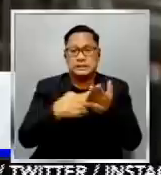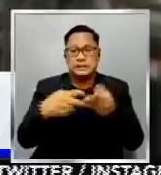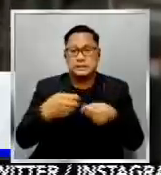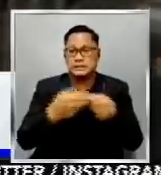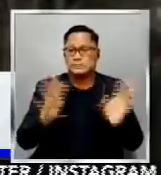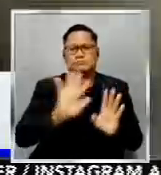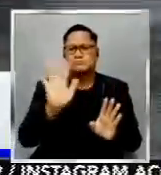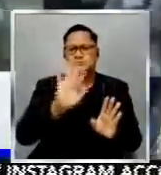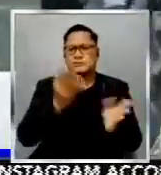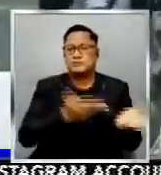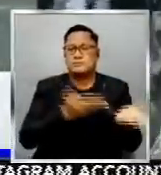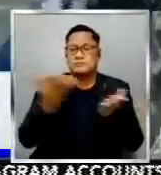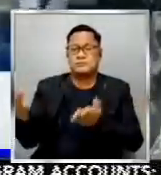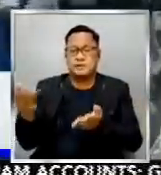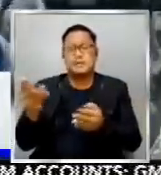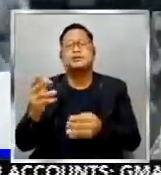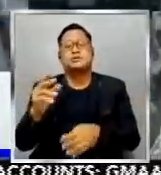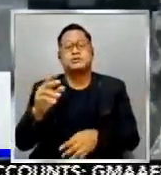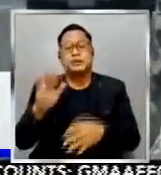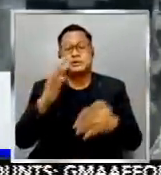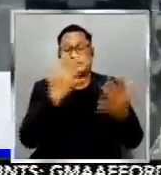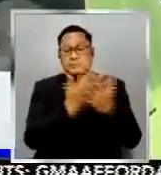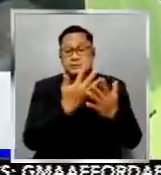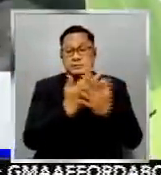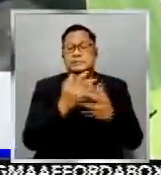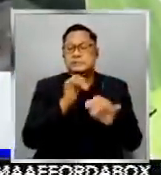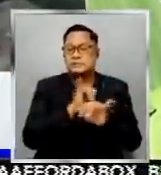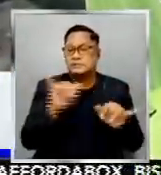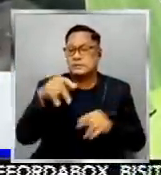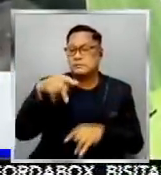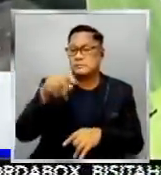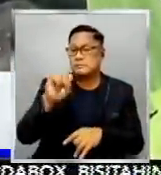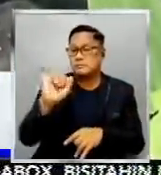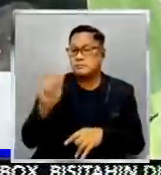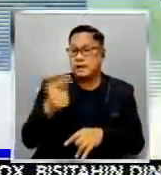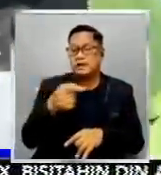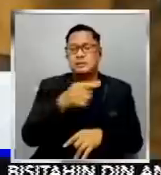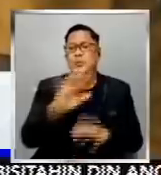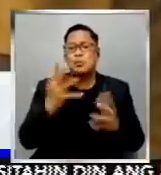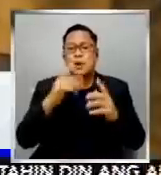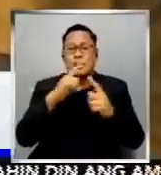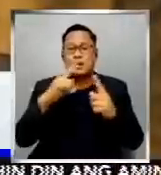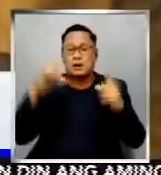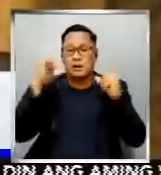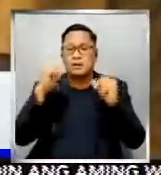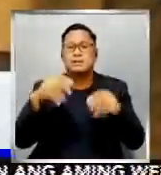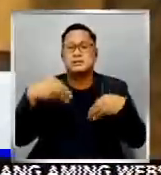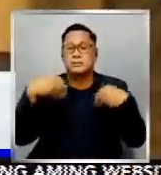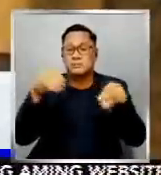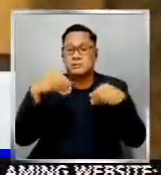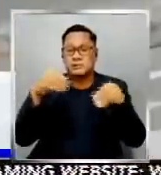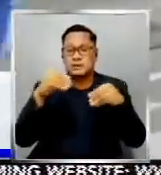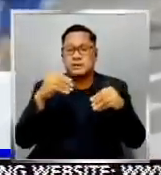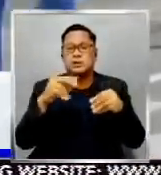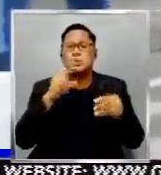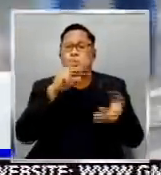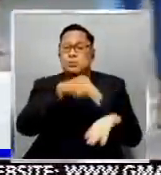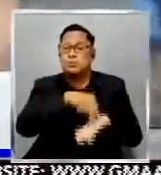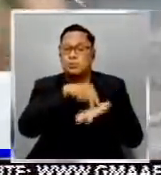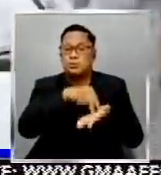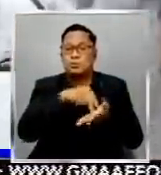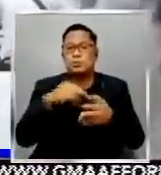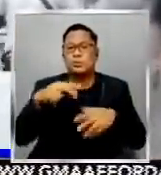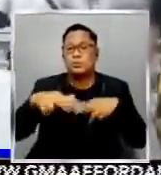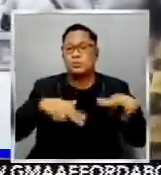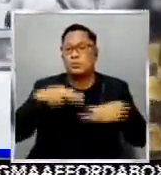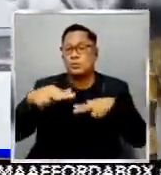o holding area. Maging sa Pasig, wala rin suot-suot na face mask yung ilang mga nasa palengke, nakatambay, naglalakad at nagtitext.